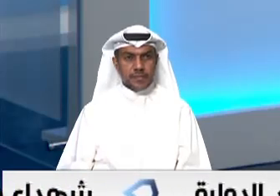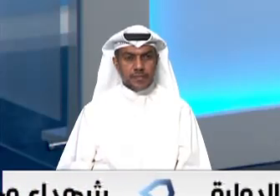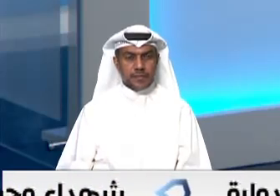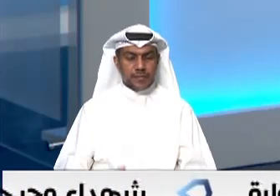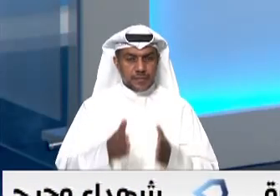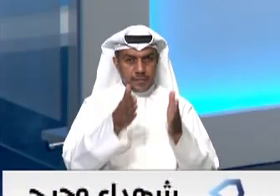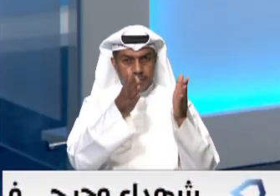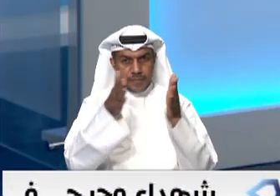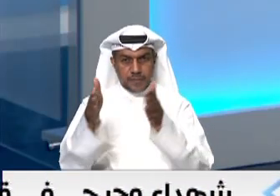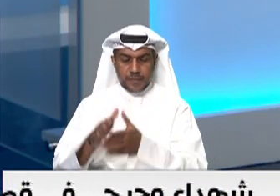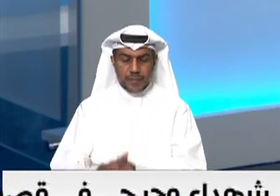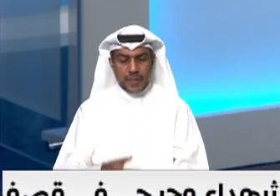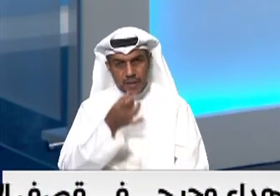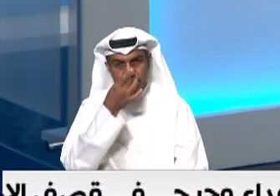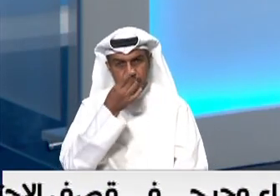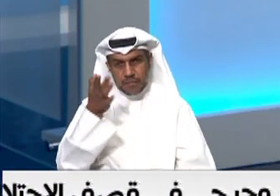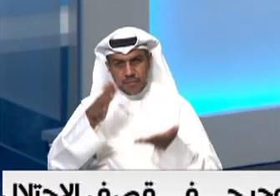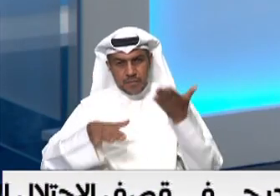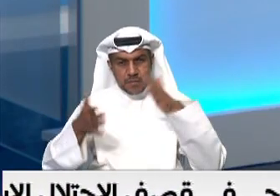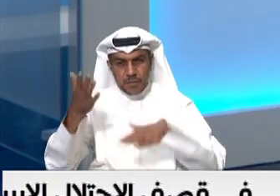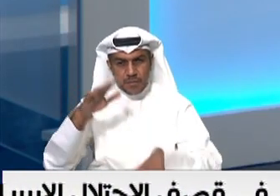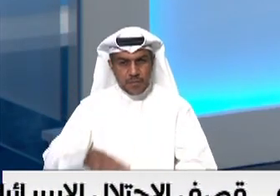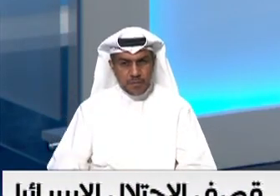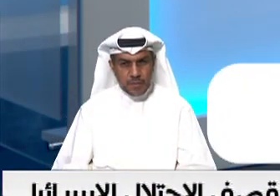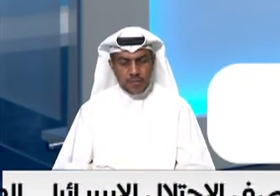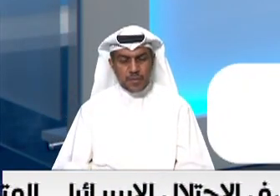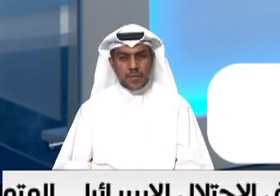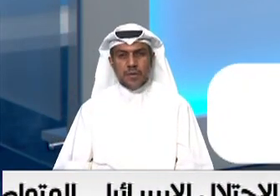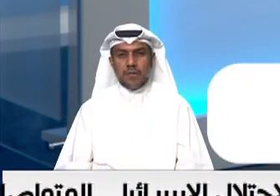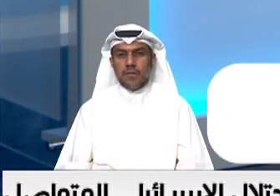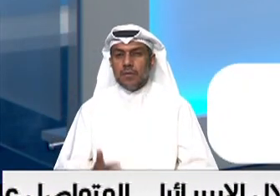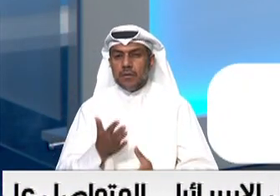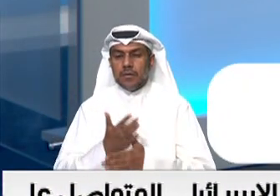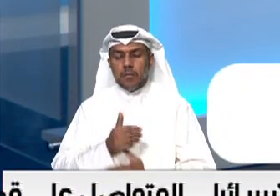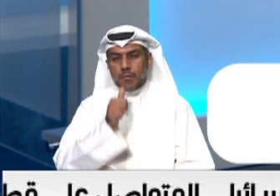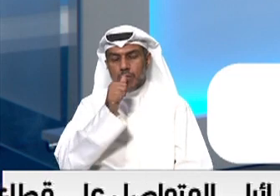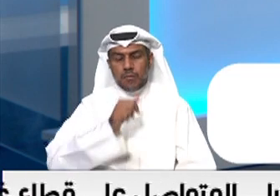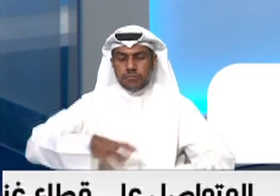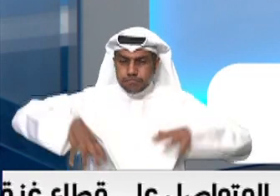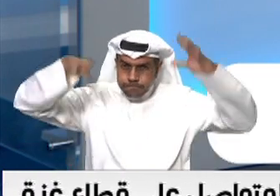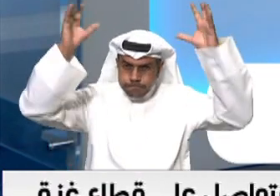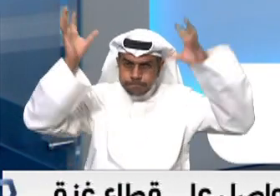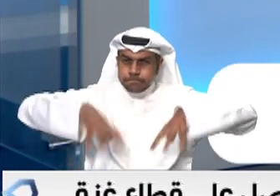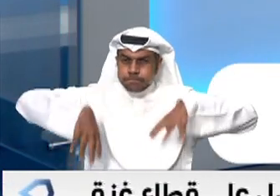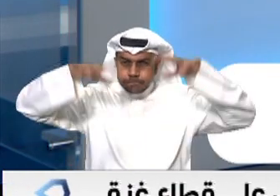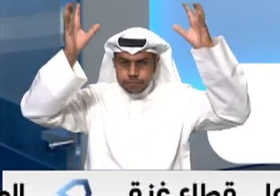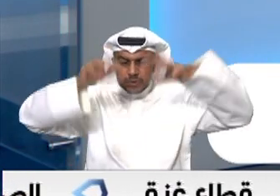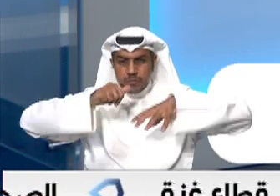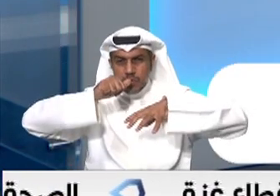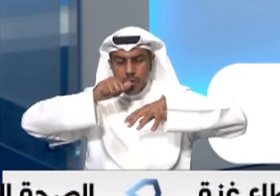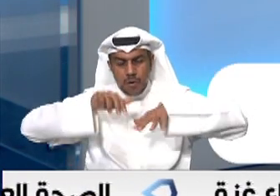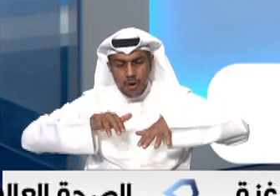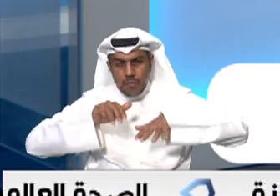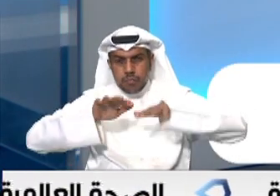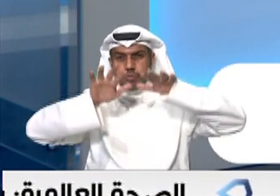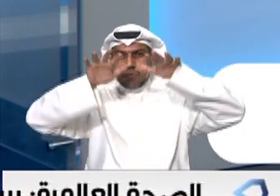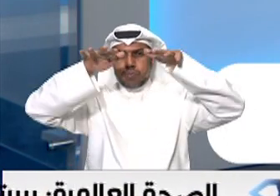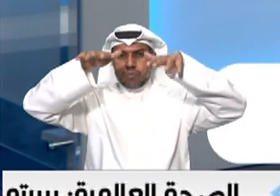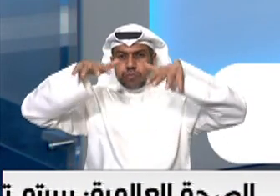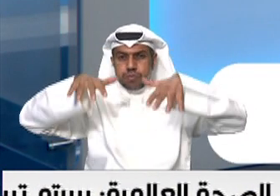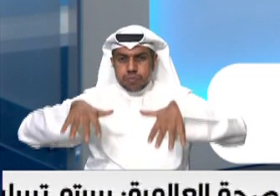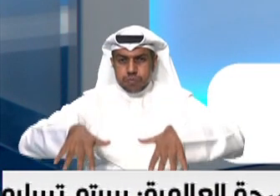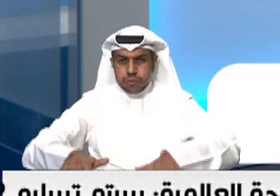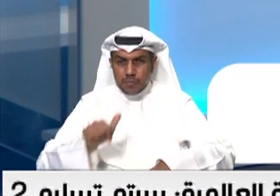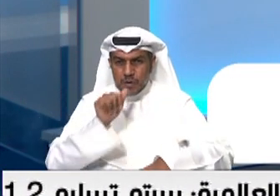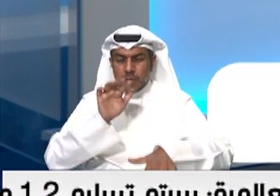ارتفع عدد ضحايا السيول التي شهدتها عدة مناطق غربية اليمن إلى عشرات الضحايا والمفقودين.